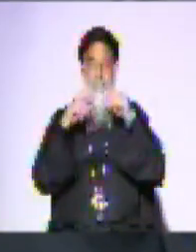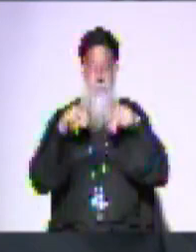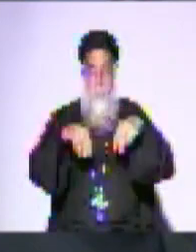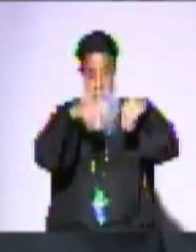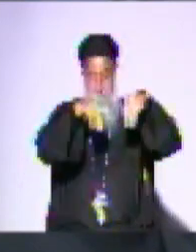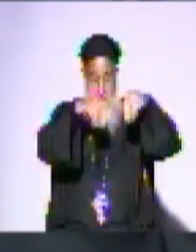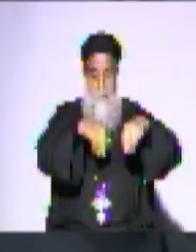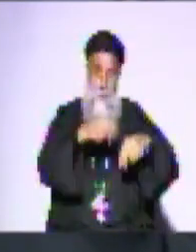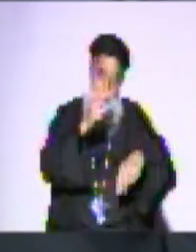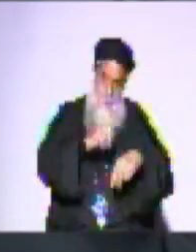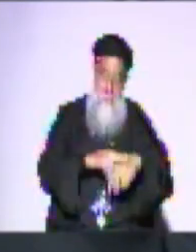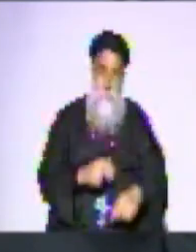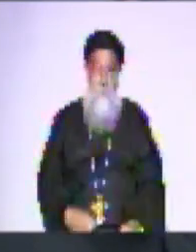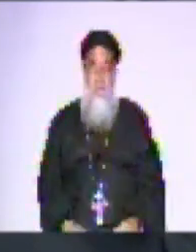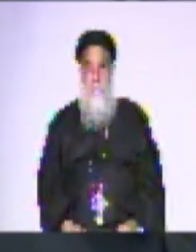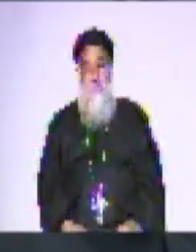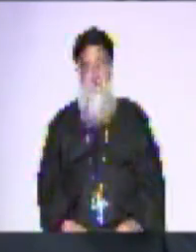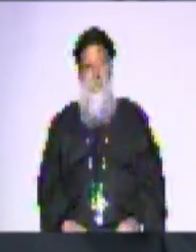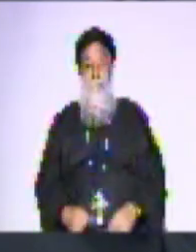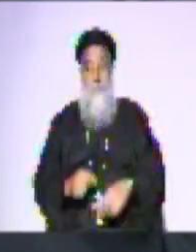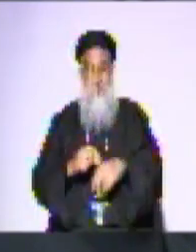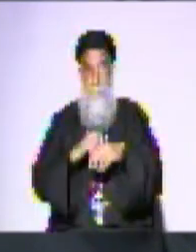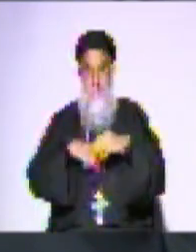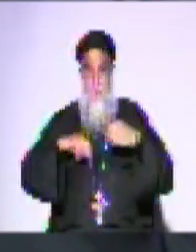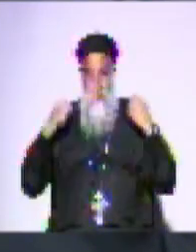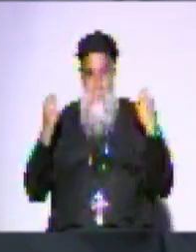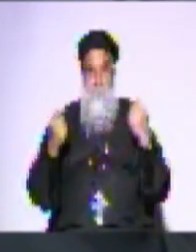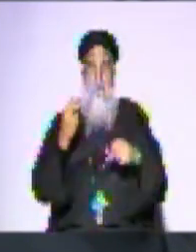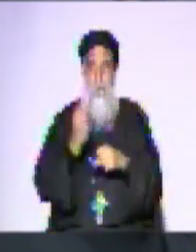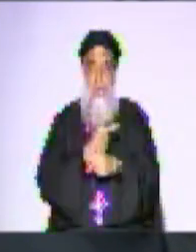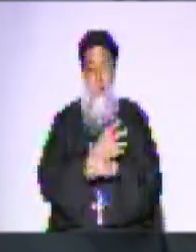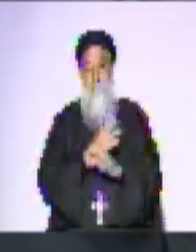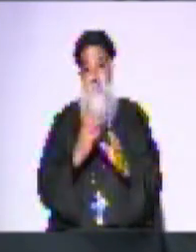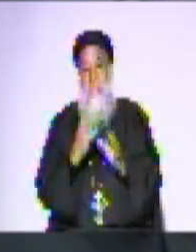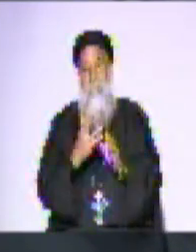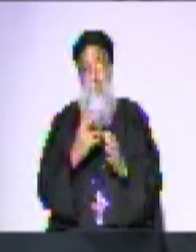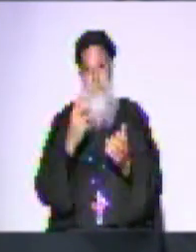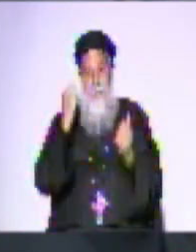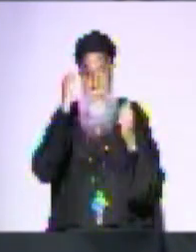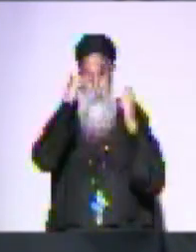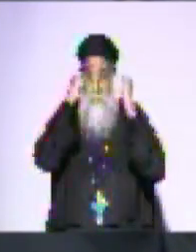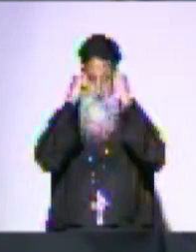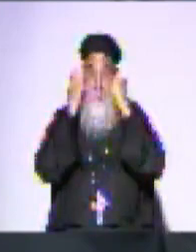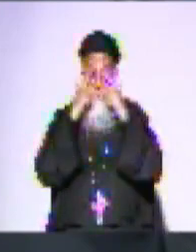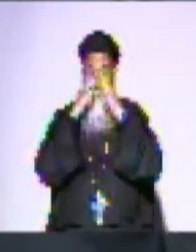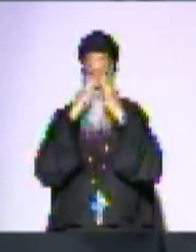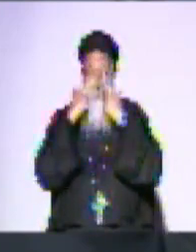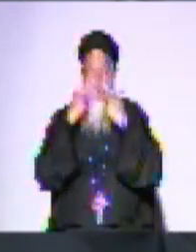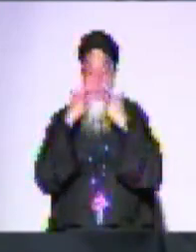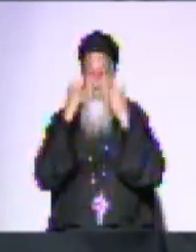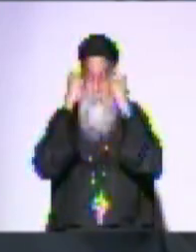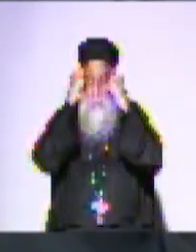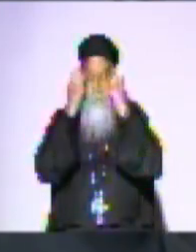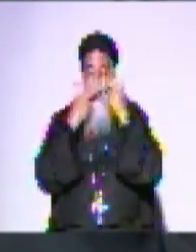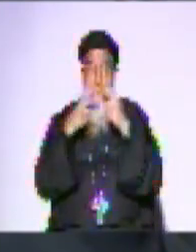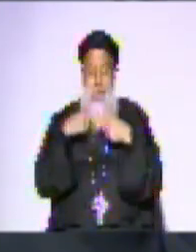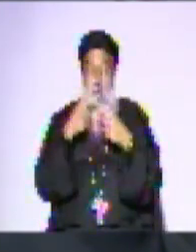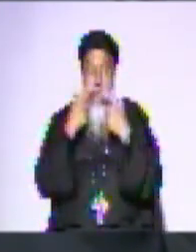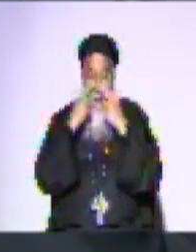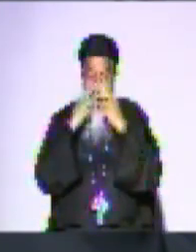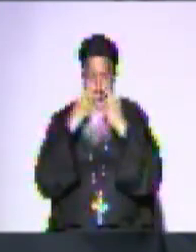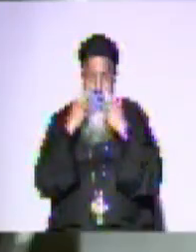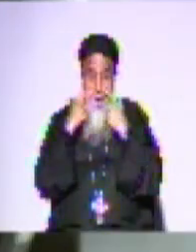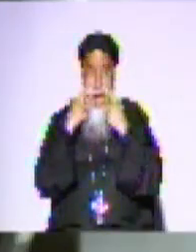يوحنا الدرجي. تمام. والثوب المعمودية دنسناه كلنا، لكن دموع التوبة هي جرن ثاني للمعمودية.